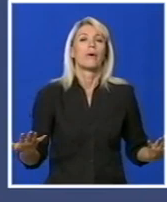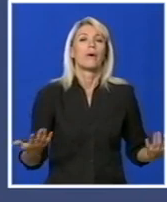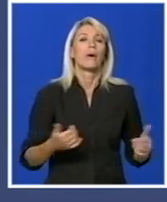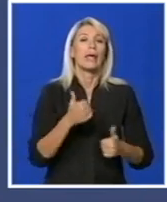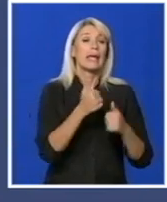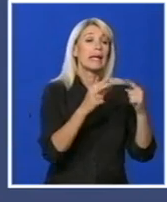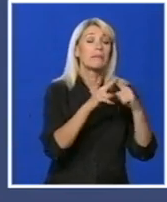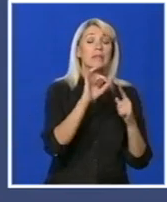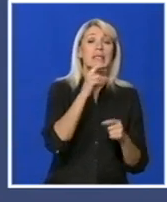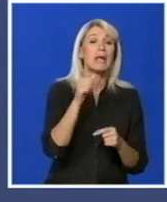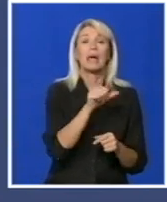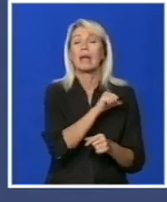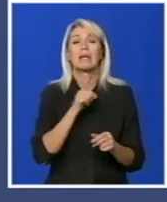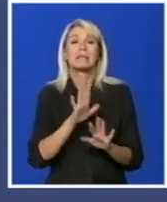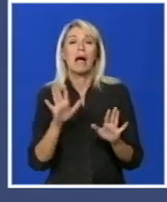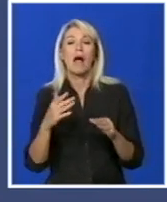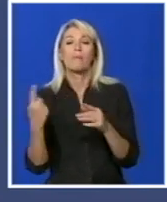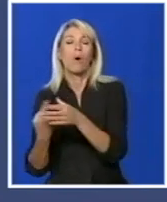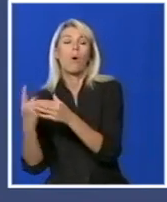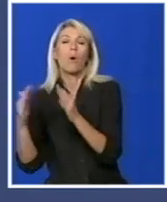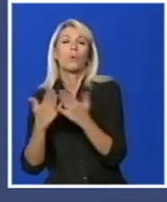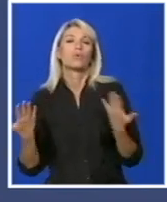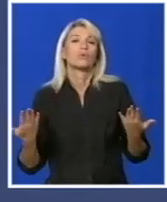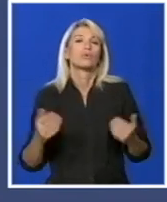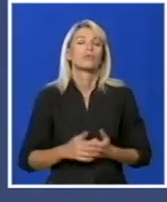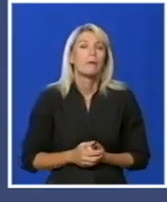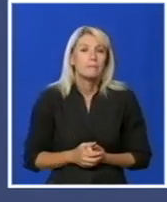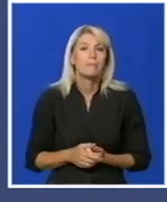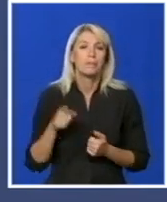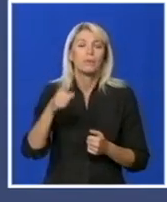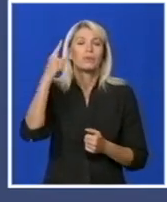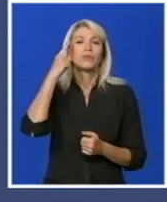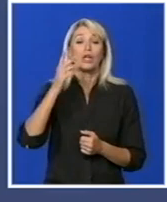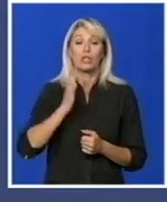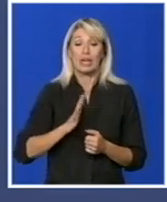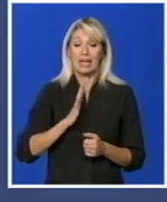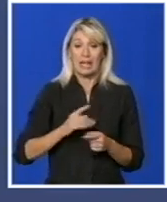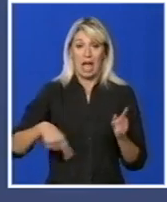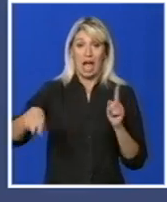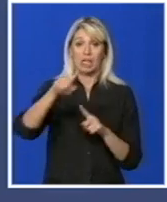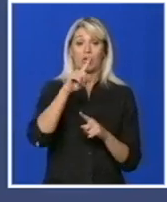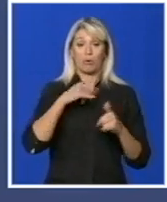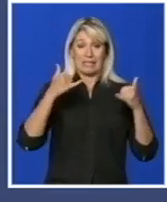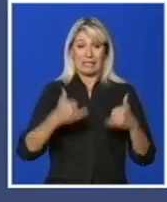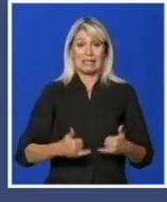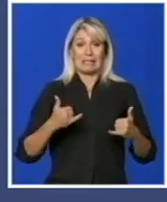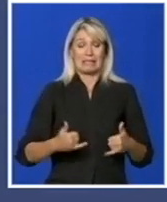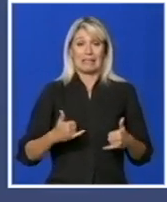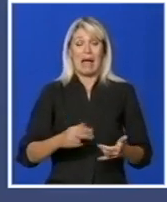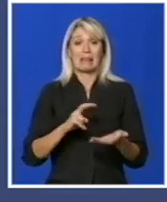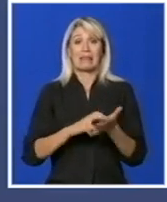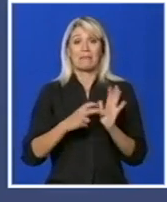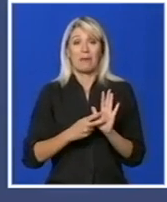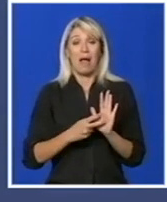testiranje ili samo izolaciju. To znači da i građani koji se sada opredeljuju